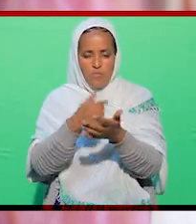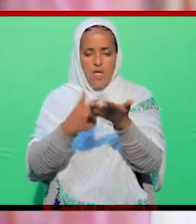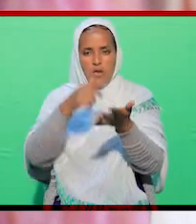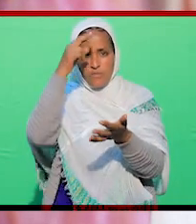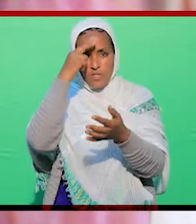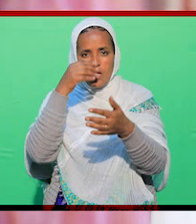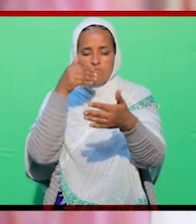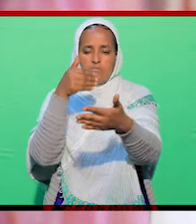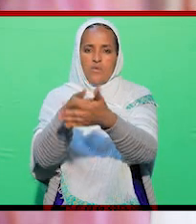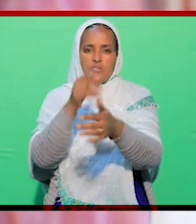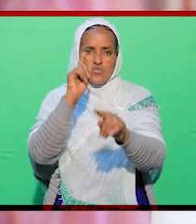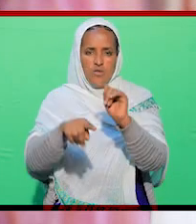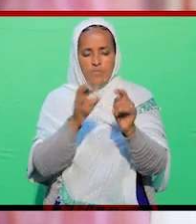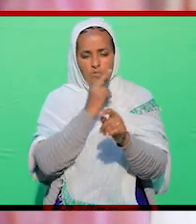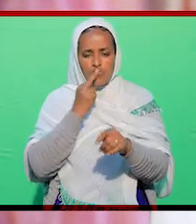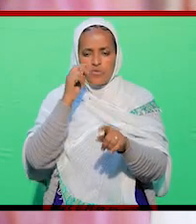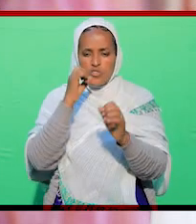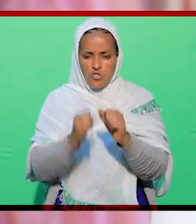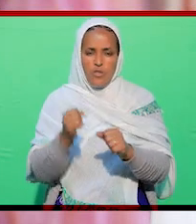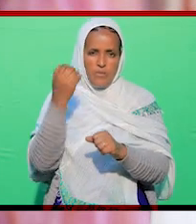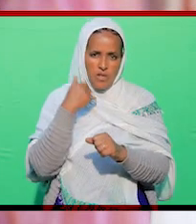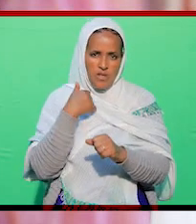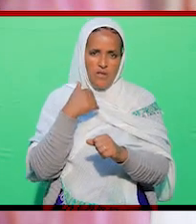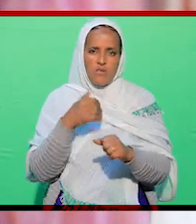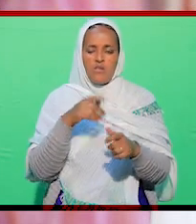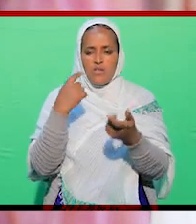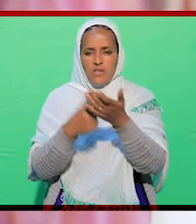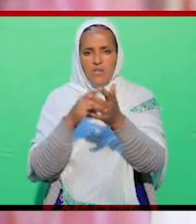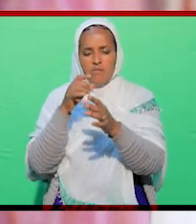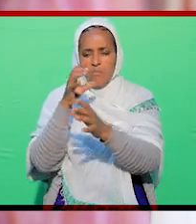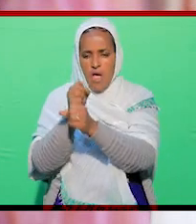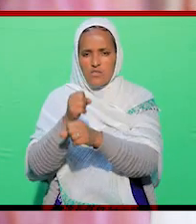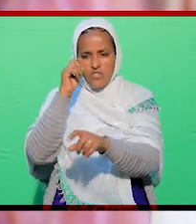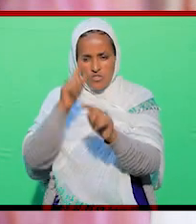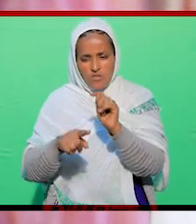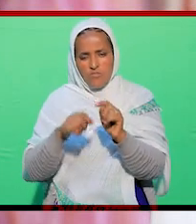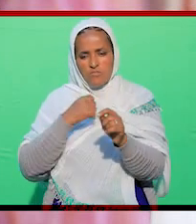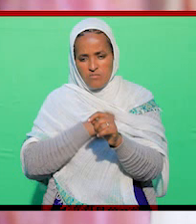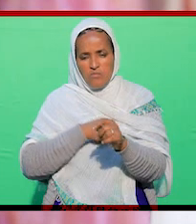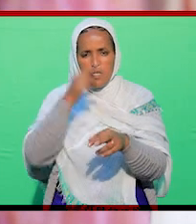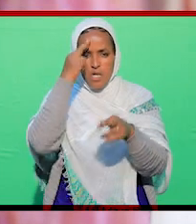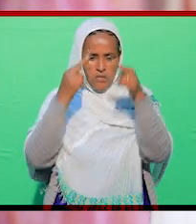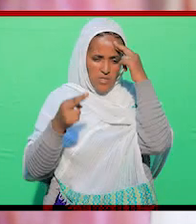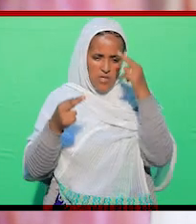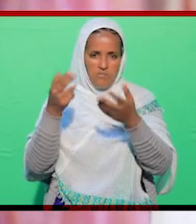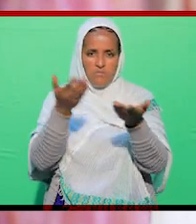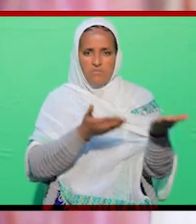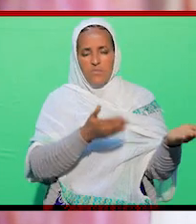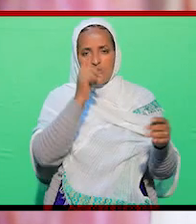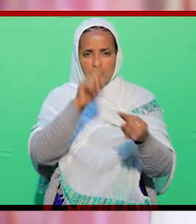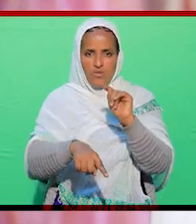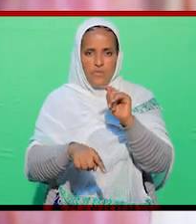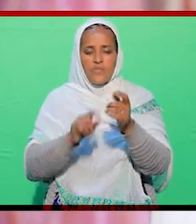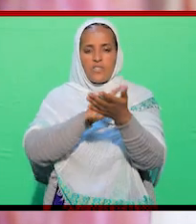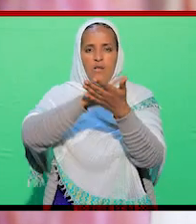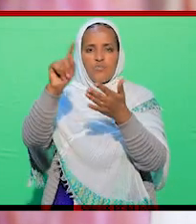ሁሉም ያኔ ምክንያት ሊቀርብ አይችልም። መጾም አልችል ነበር እኮ ፍቅር እኮ መያዝ አቅቶኝ ነው የሚል ምክንያት ሊቀርብ